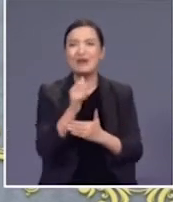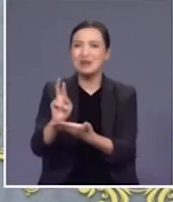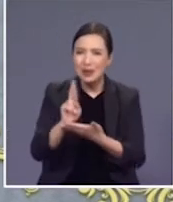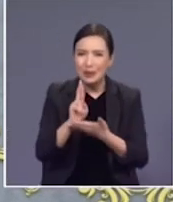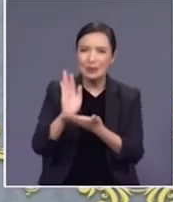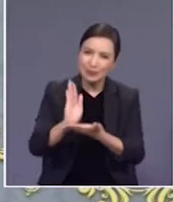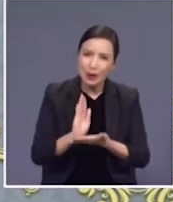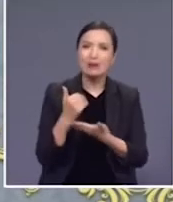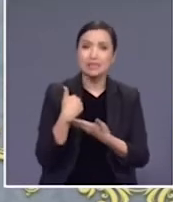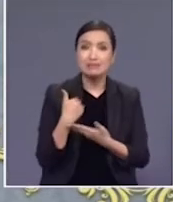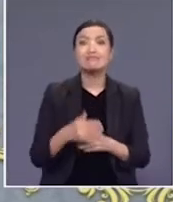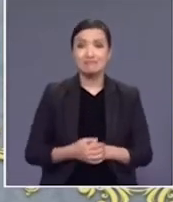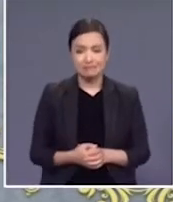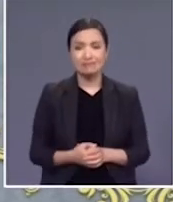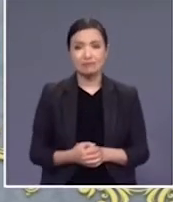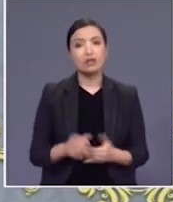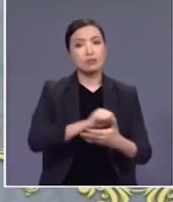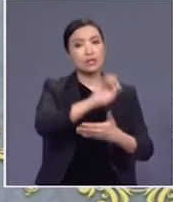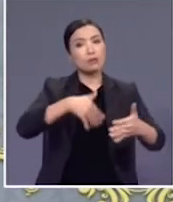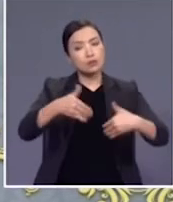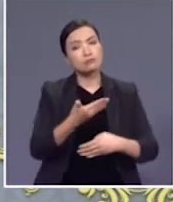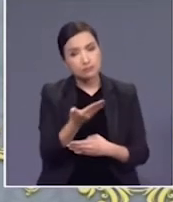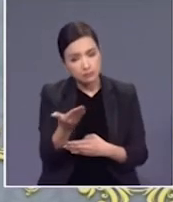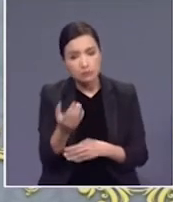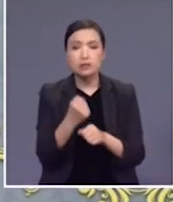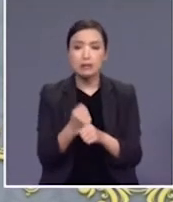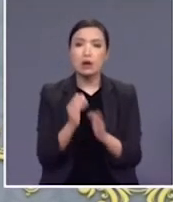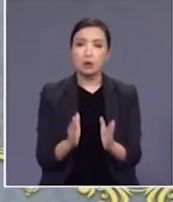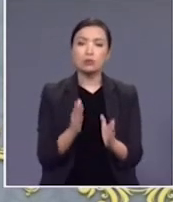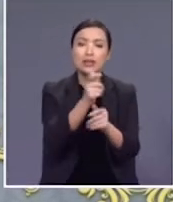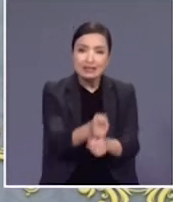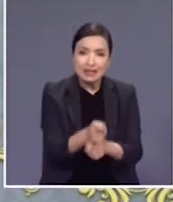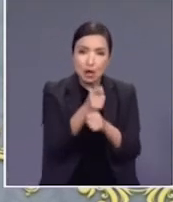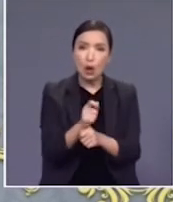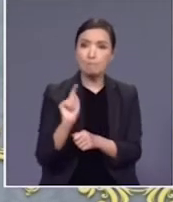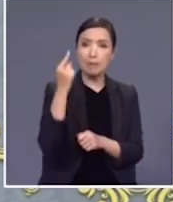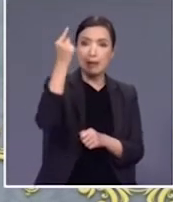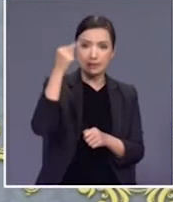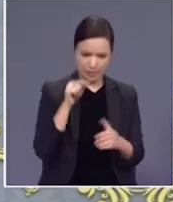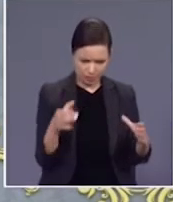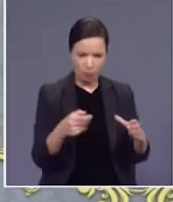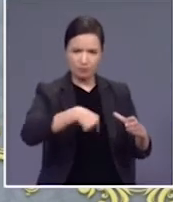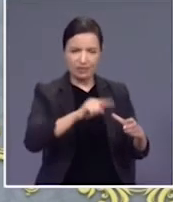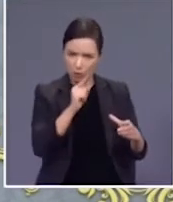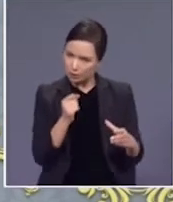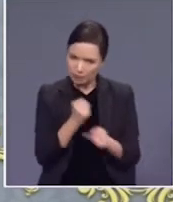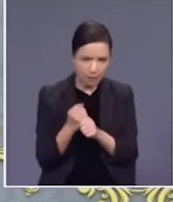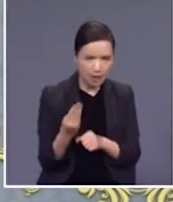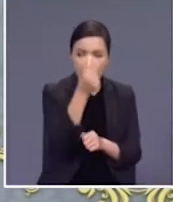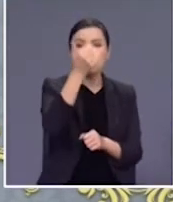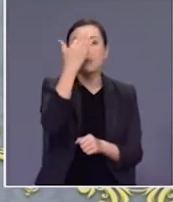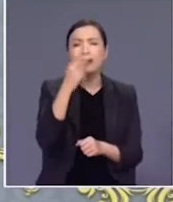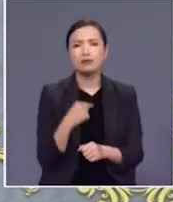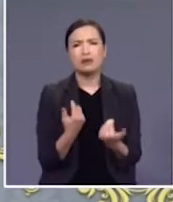อีกต่อไปนะครับพี่น้องประชาชนครับการสร้างเกษตรกรรุ่นใหม่นี้ต้องเร่งดำเนินการโดยเร็วเพื่อให้สามารถชดเชยแรงงานพี่น้